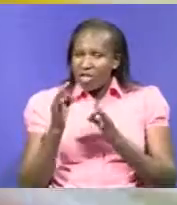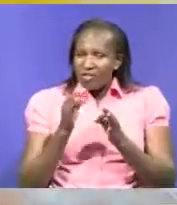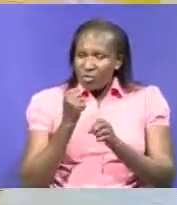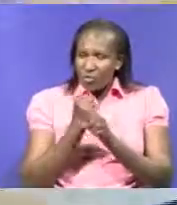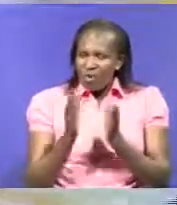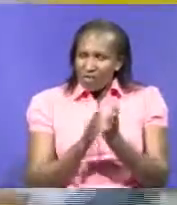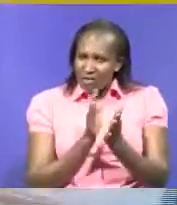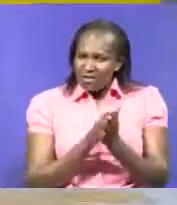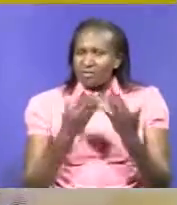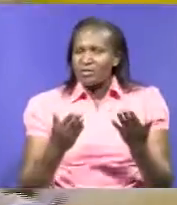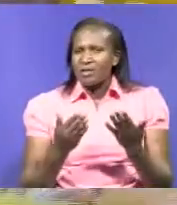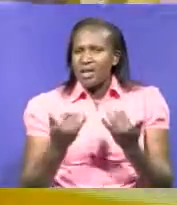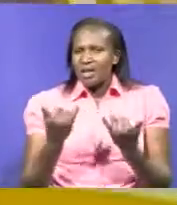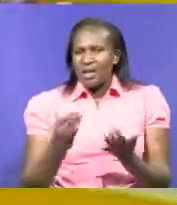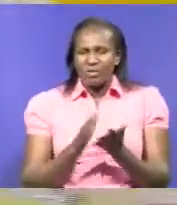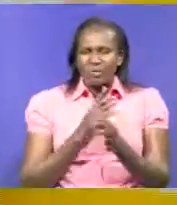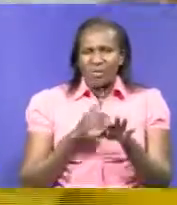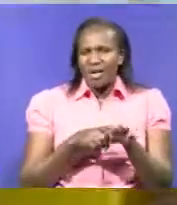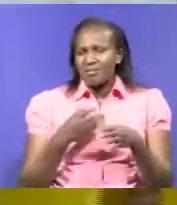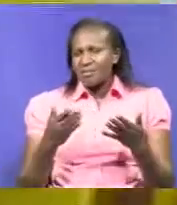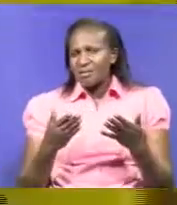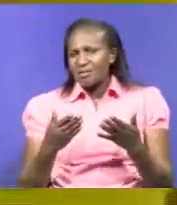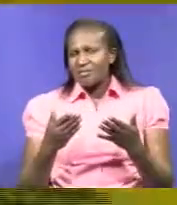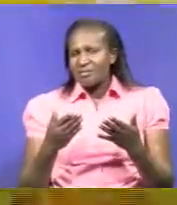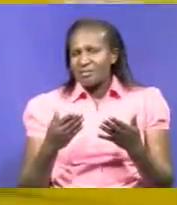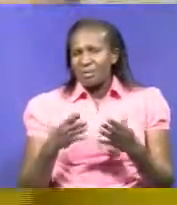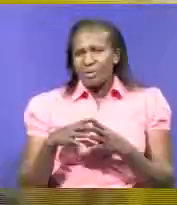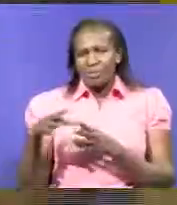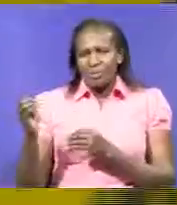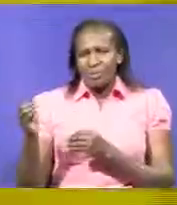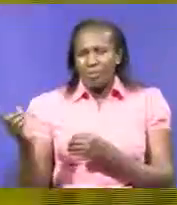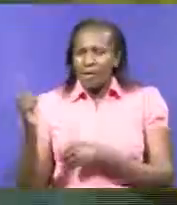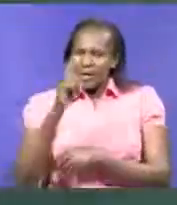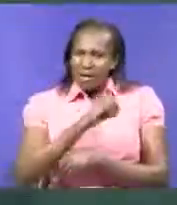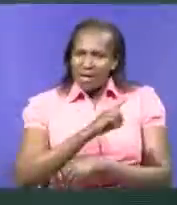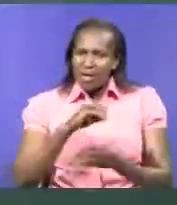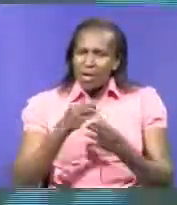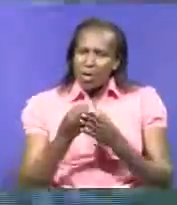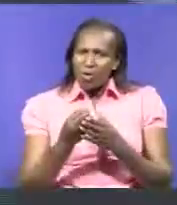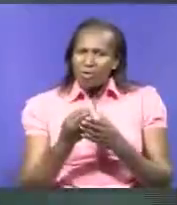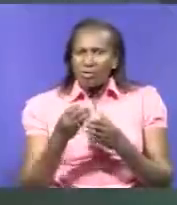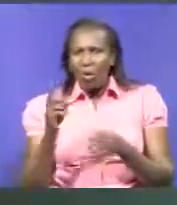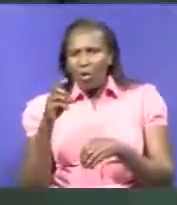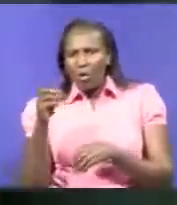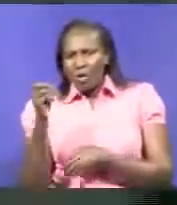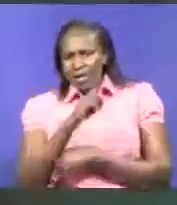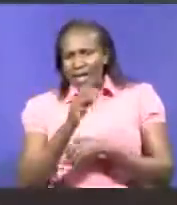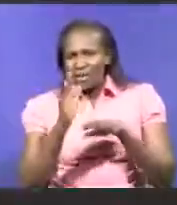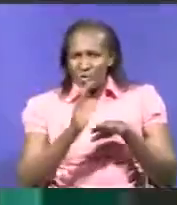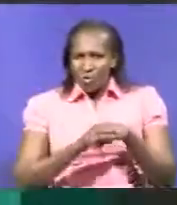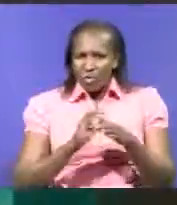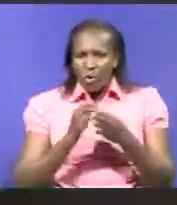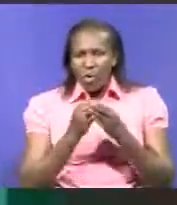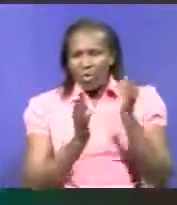tuseme hivyo. Ama saa zingine inakuwa kazi, yani inaenda siku nzuri, saa zingine inaenda siku mbaya. Hivyo hivyo tu,